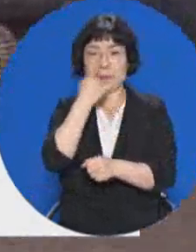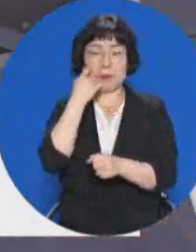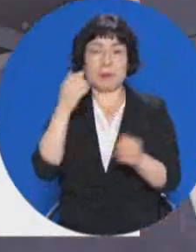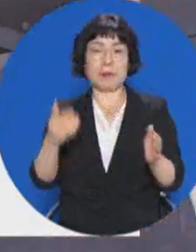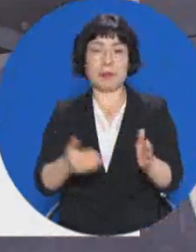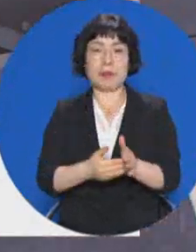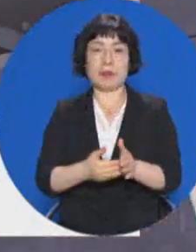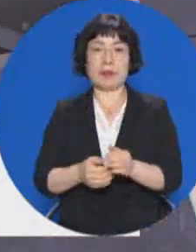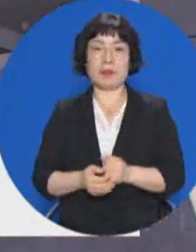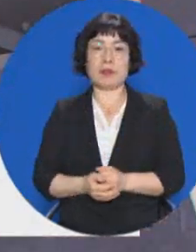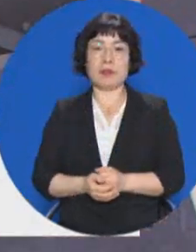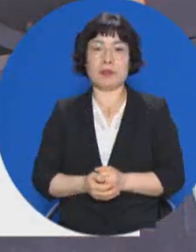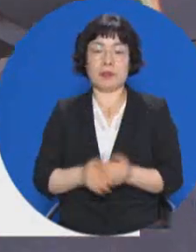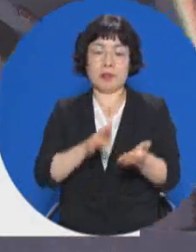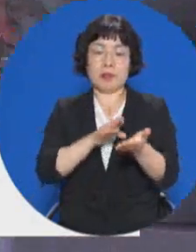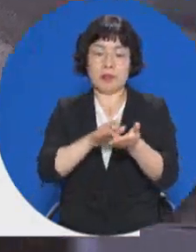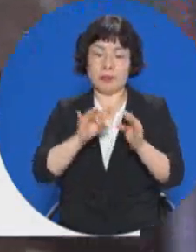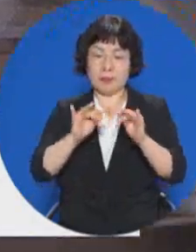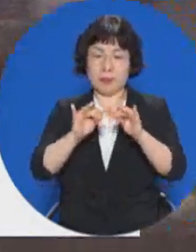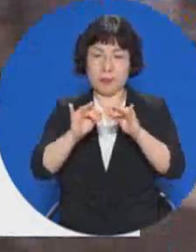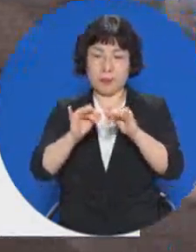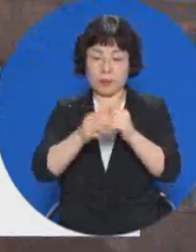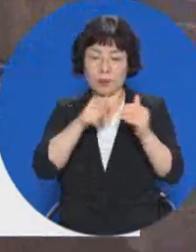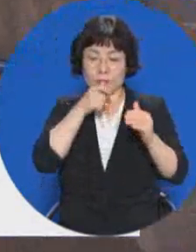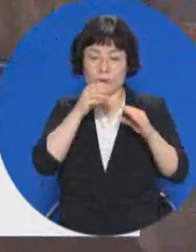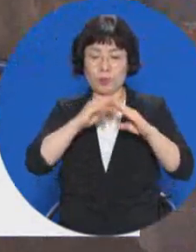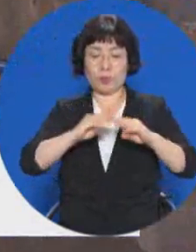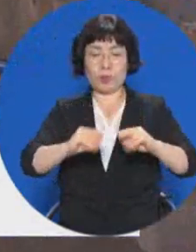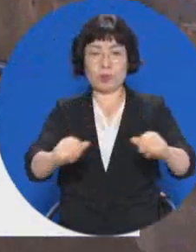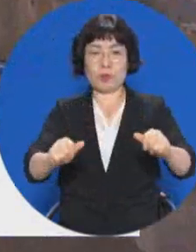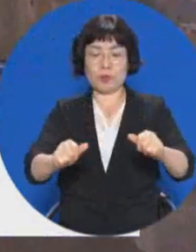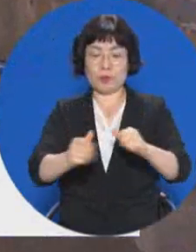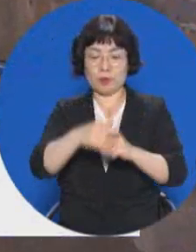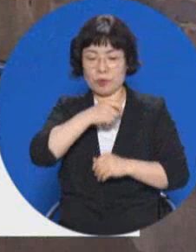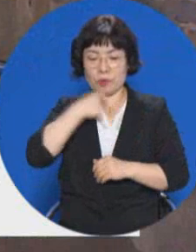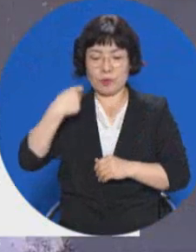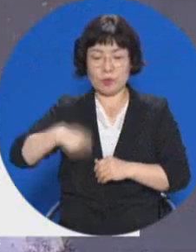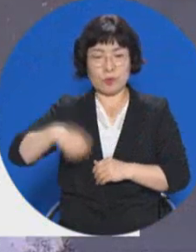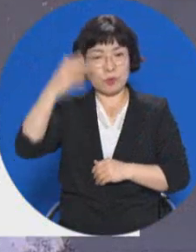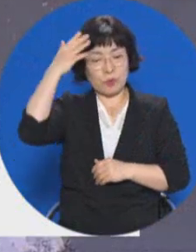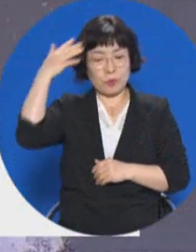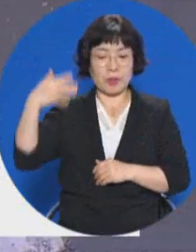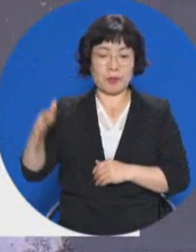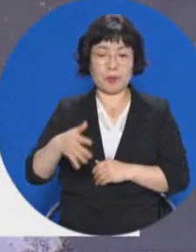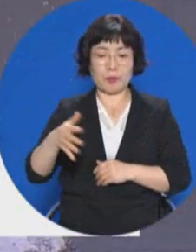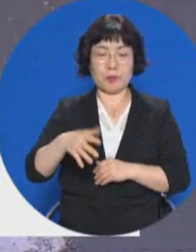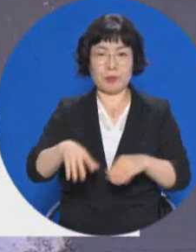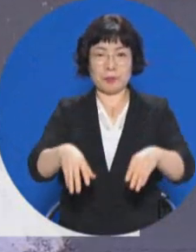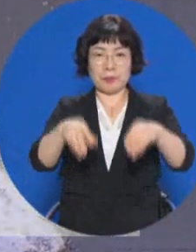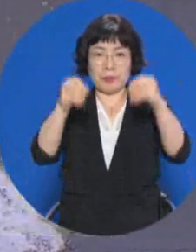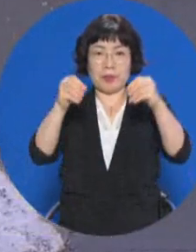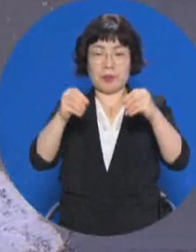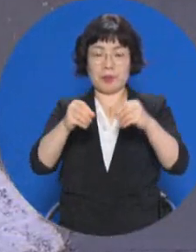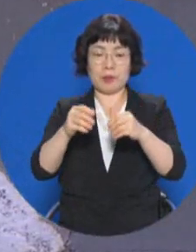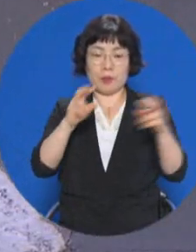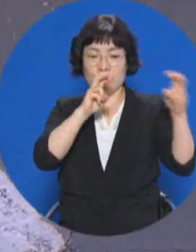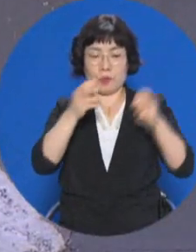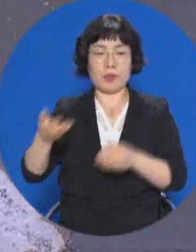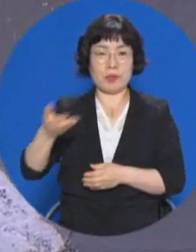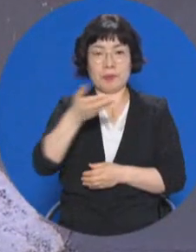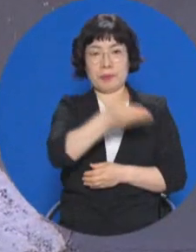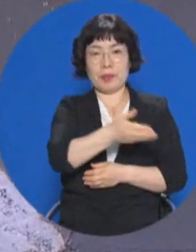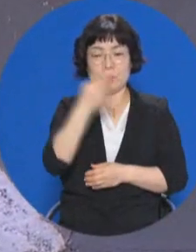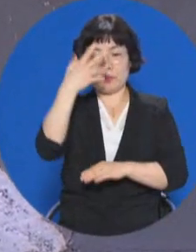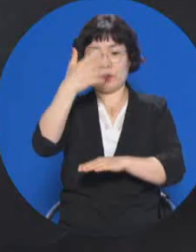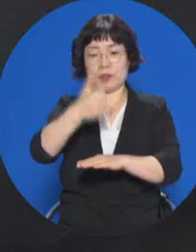확인됐습니다. 가루 형태의 염화칼슘을 물에 녹인 뒤 중국산 미역을 씻어 건조 작업을 했고 오뚜기에 납품했다는 것이